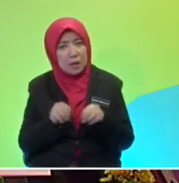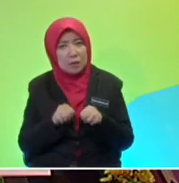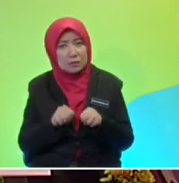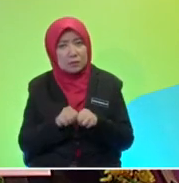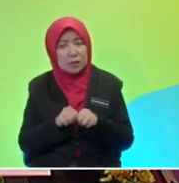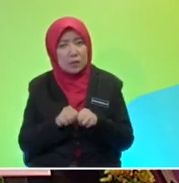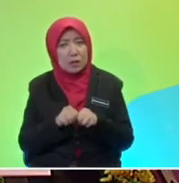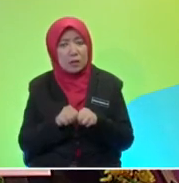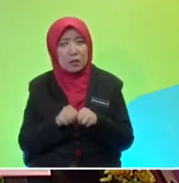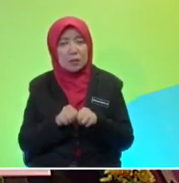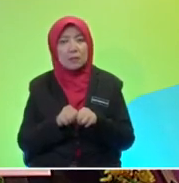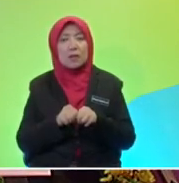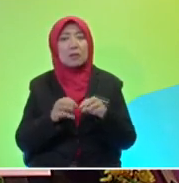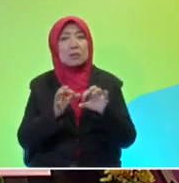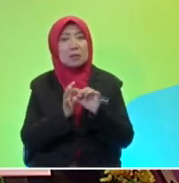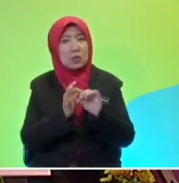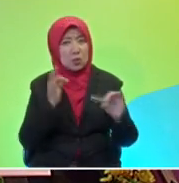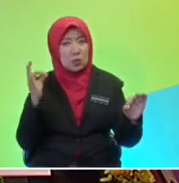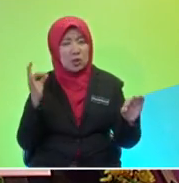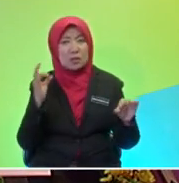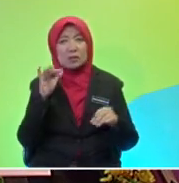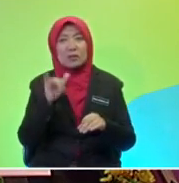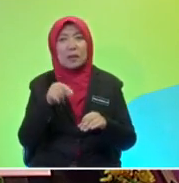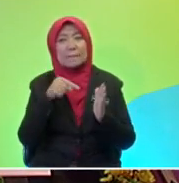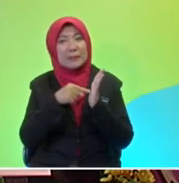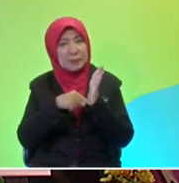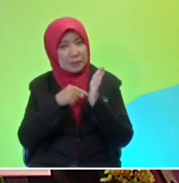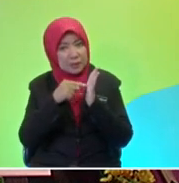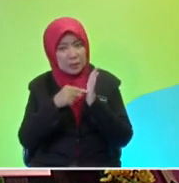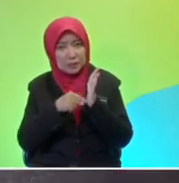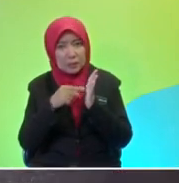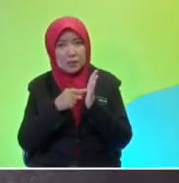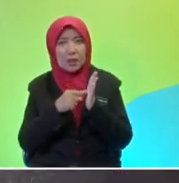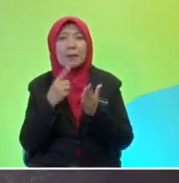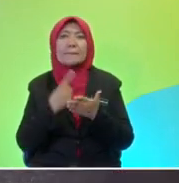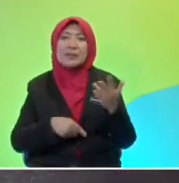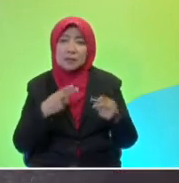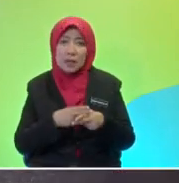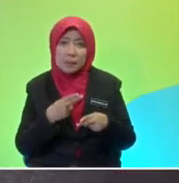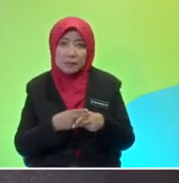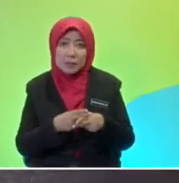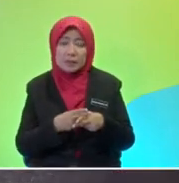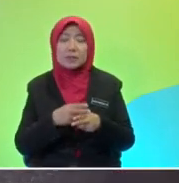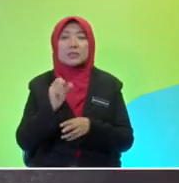saluran yang ada bintik-bintik tuh yang membolehkan dia bernafas apa tuh Cikgu namun